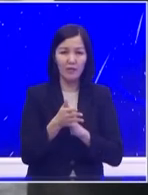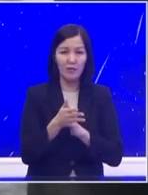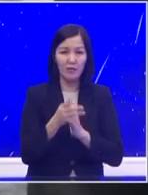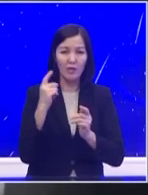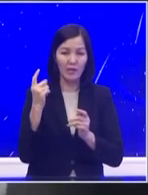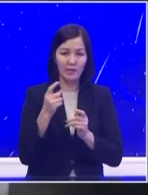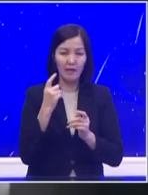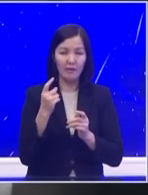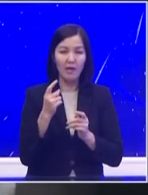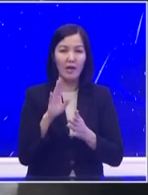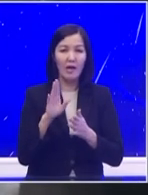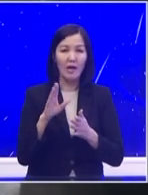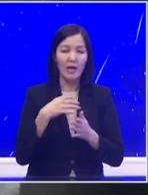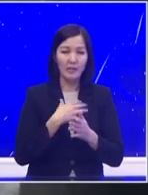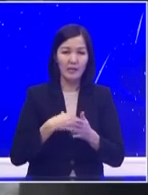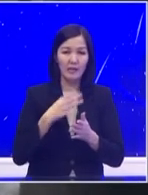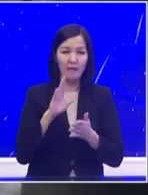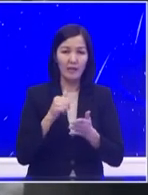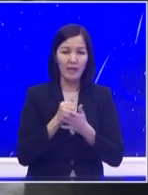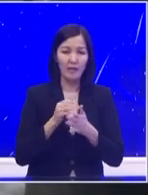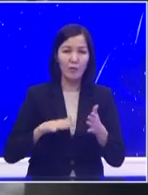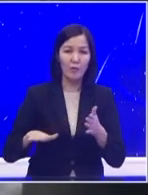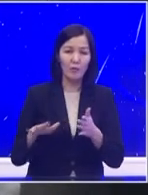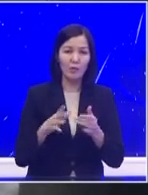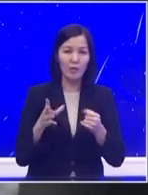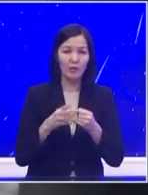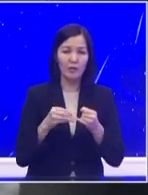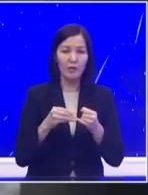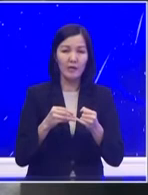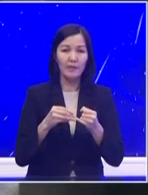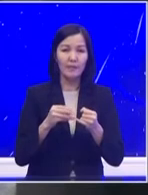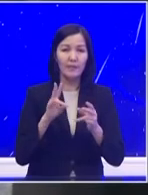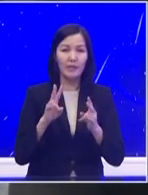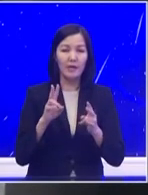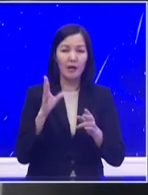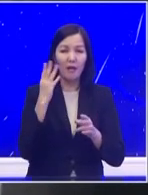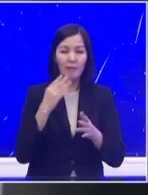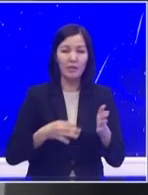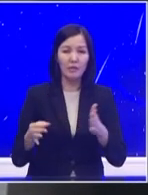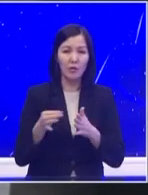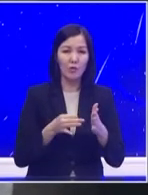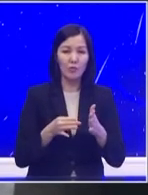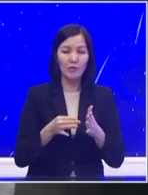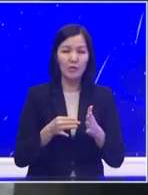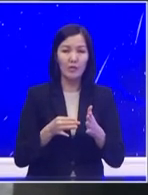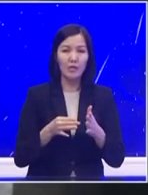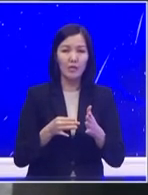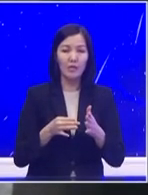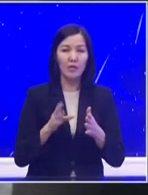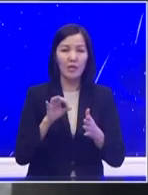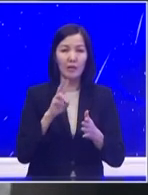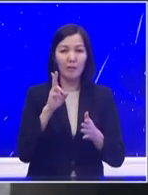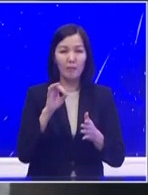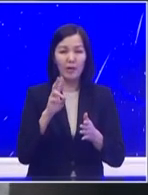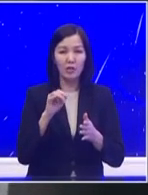садоводов. Основная площадь заражения бактериальным ожогом приходится именно на Алматинскую область, и в том числе на